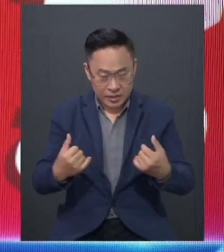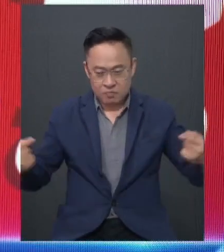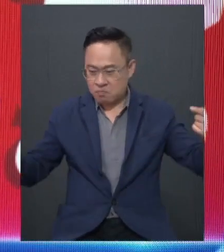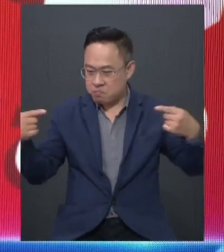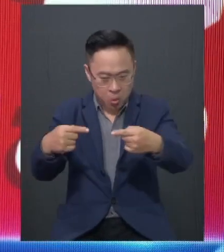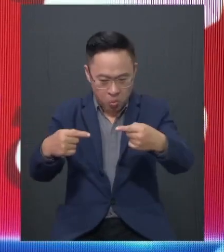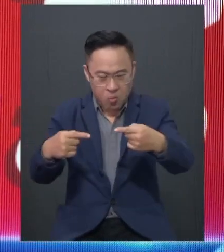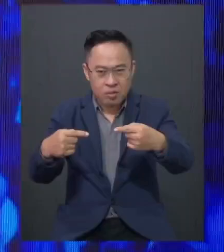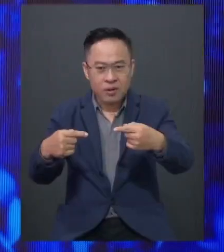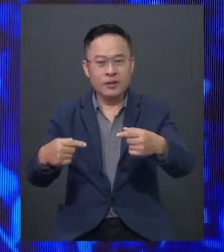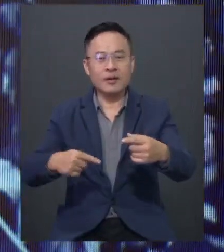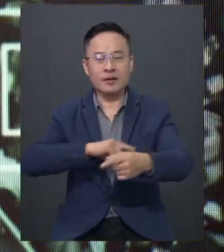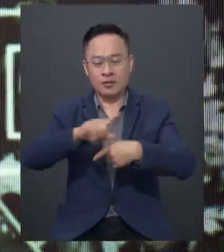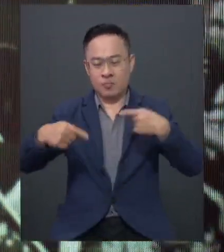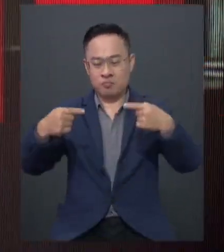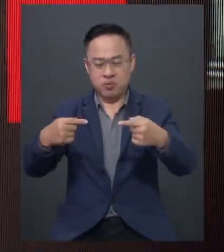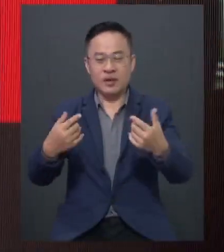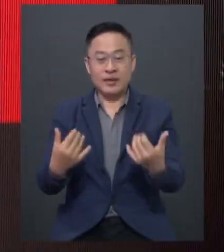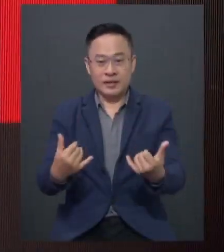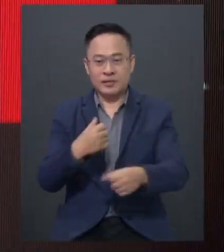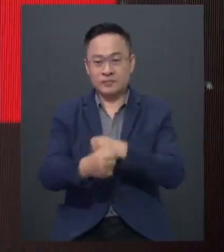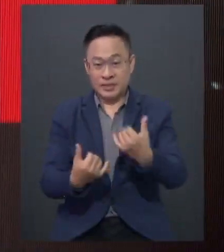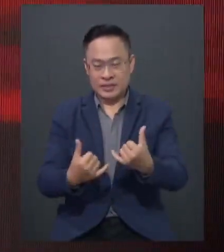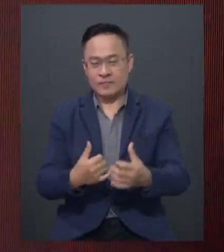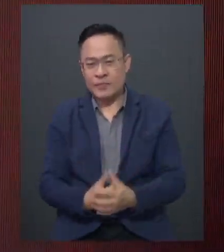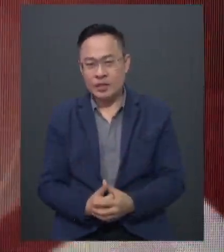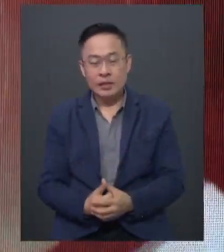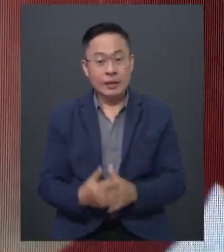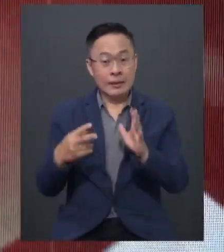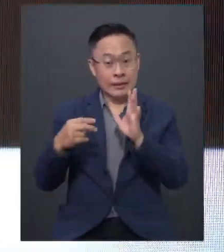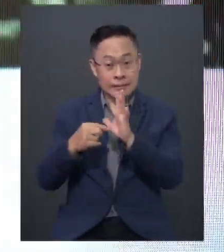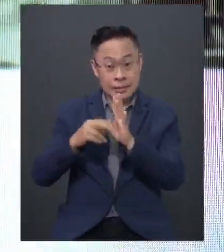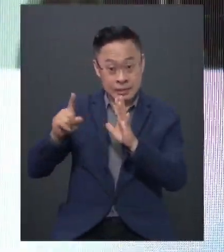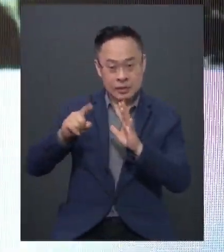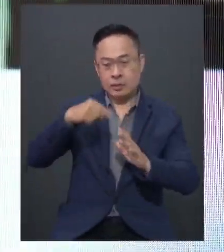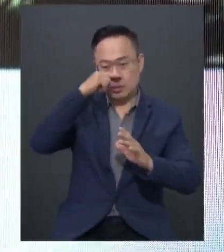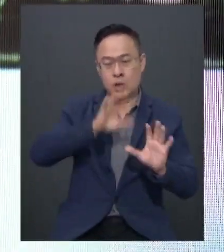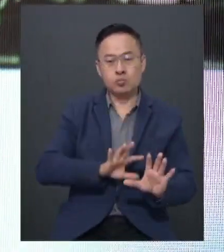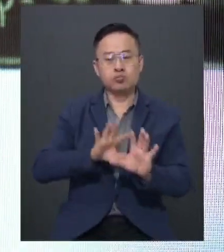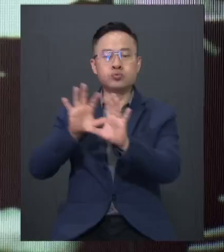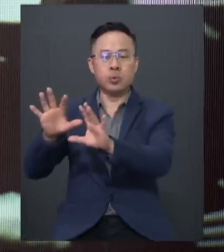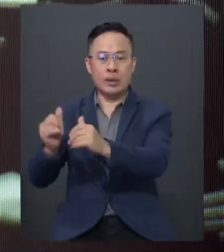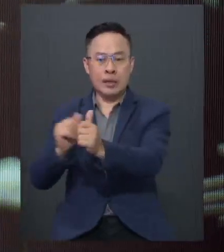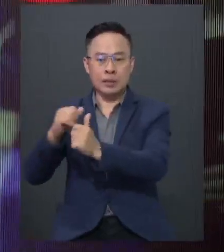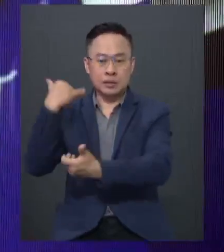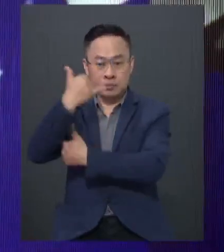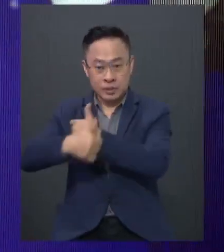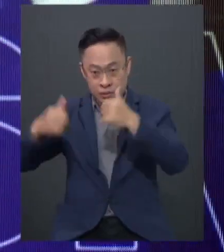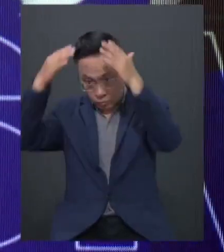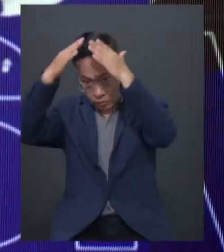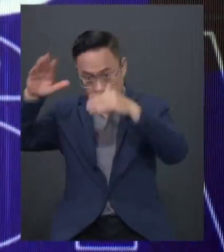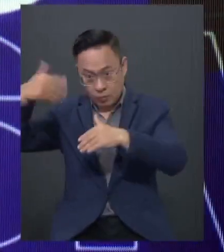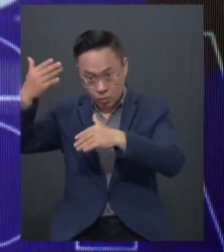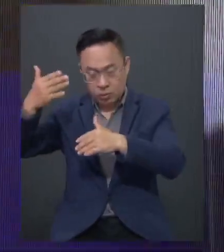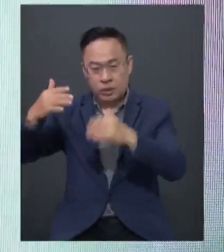บจังๆ แล้ว ในรอบชิงชนะเลิศนะครับเกมแรกเราจะไปเล่นที่บ้านของเวียดนามก่อนนะครับล่าสุดเนี่ยขุนพลทีมชาติไทยเดินทางถึงประเ